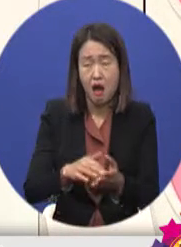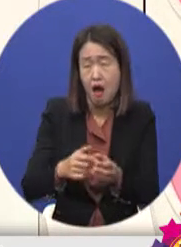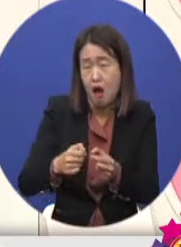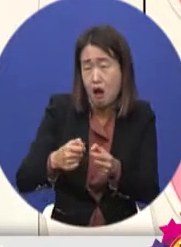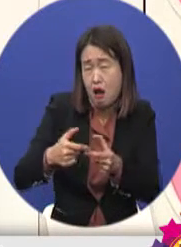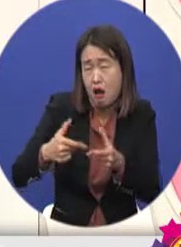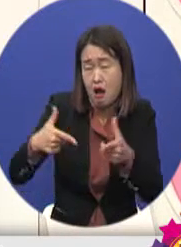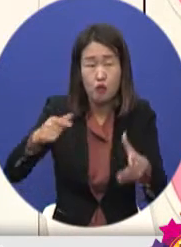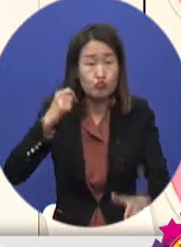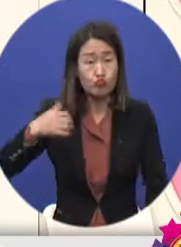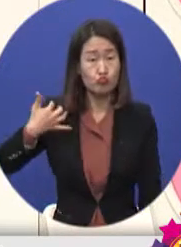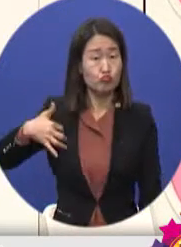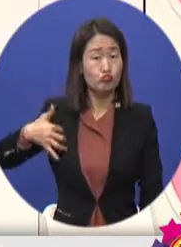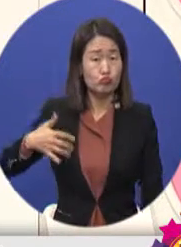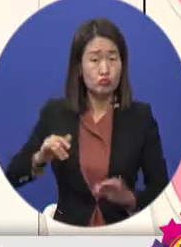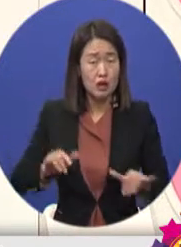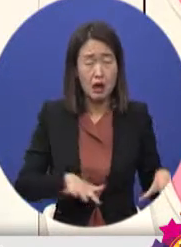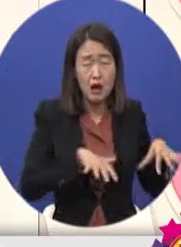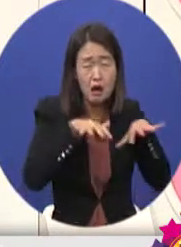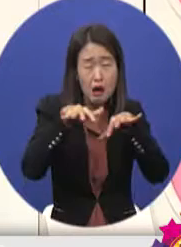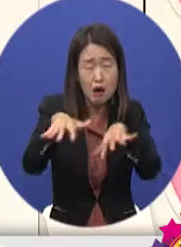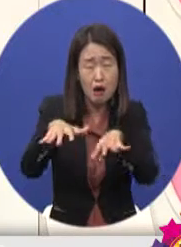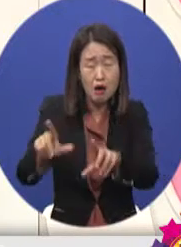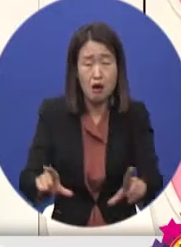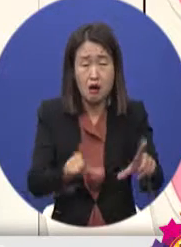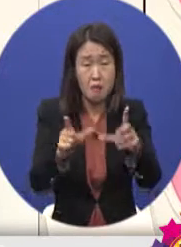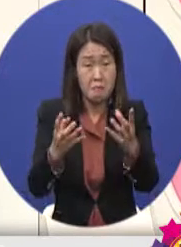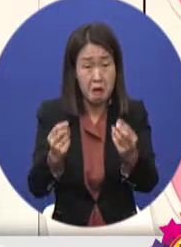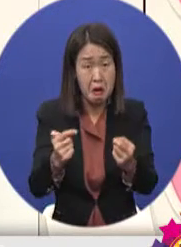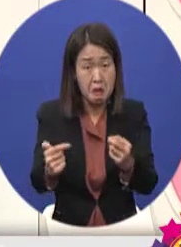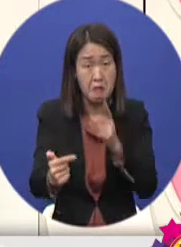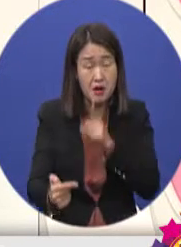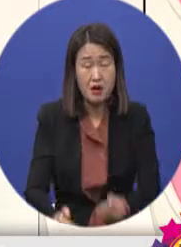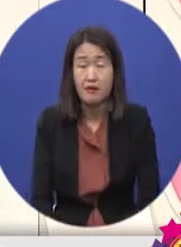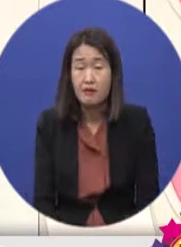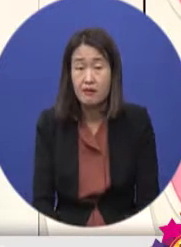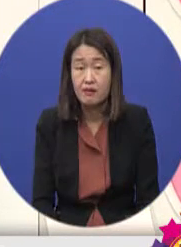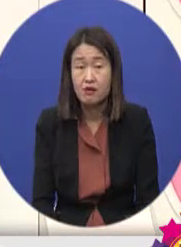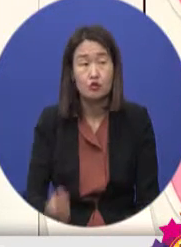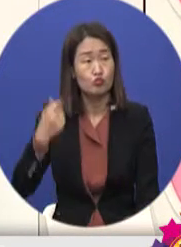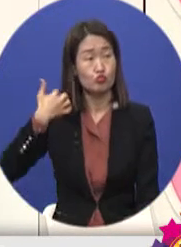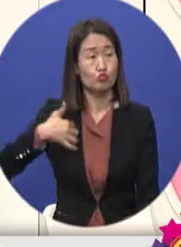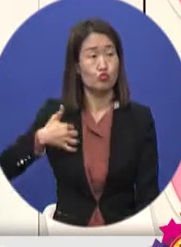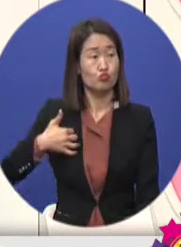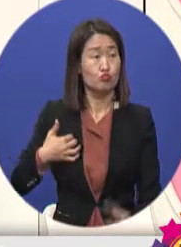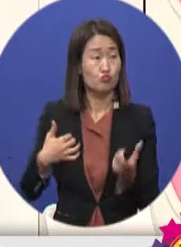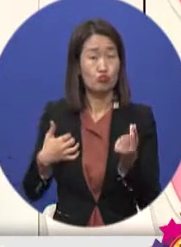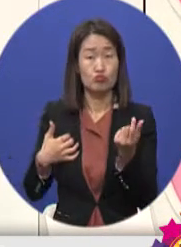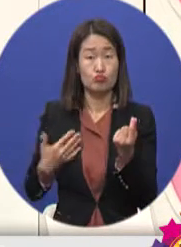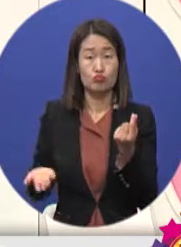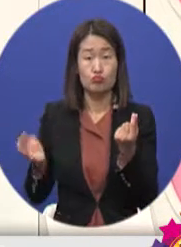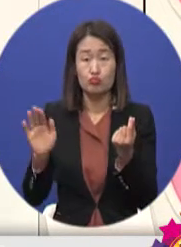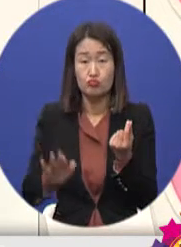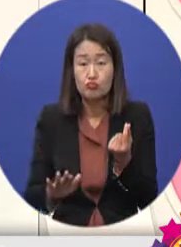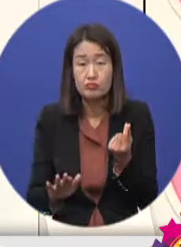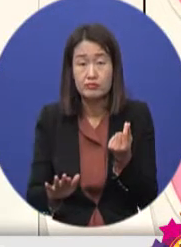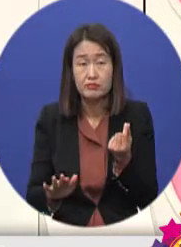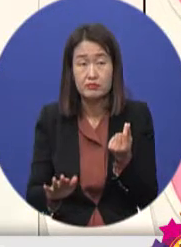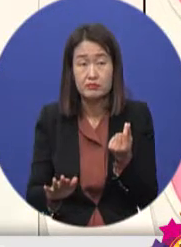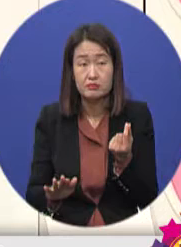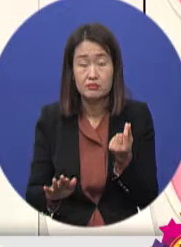네, 중국에서 주로 많이들 와서 사신다 그래요, 중국 분들이. 중국 분도 많이 오지만은, 또